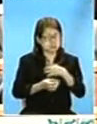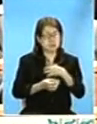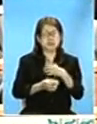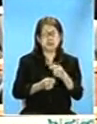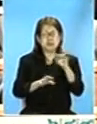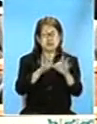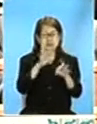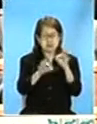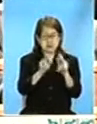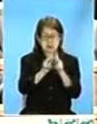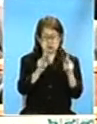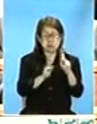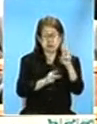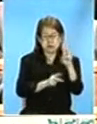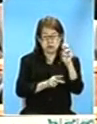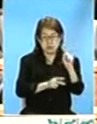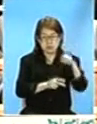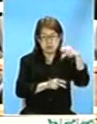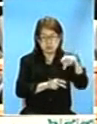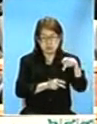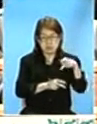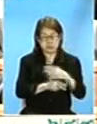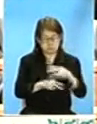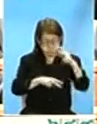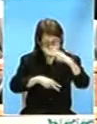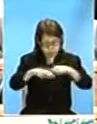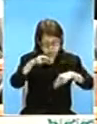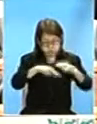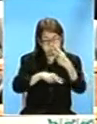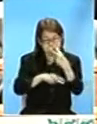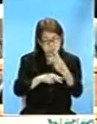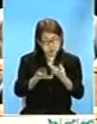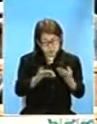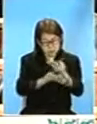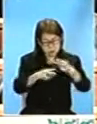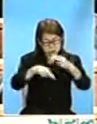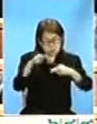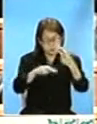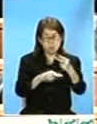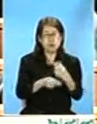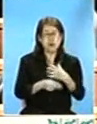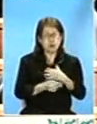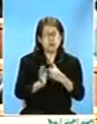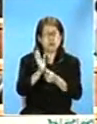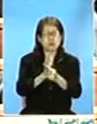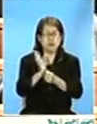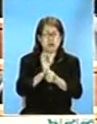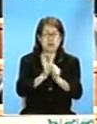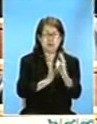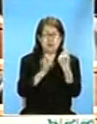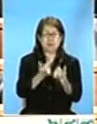เสนอให้มีการแต่งตั้งคณะกรรมการวิสามัญศึกษา และแก้ไขบทบัญญัติแห่งรัฐธรรมนูญปี